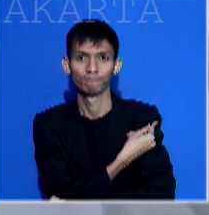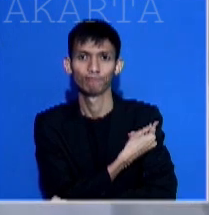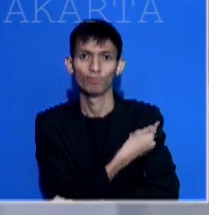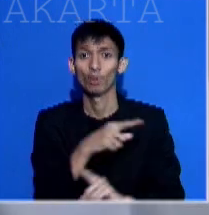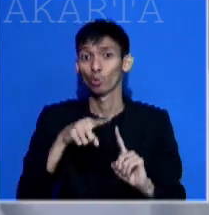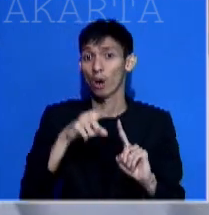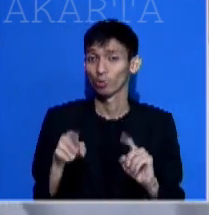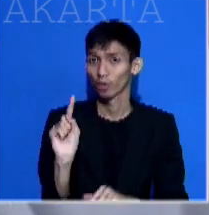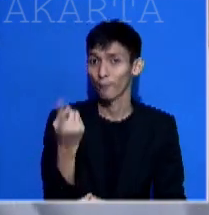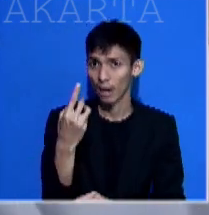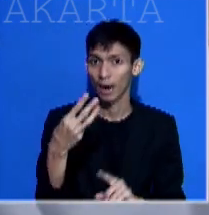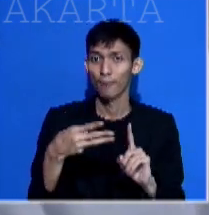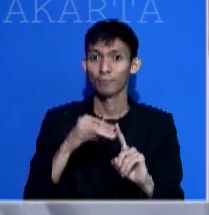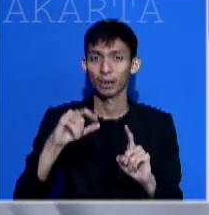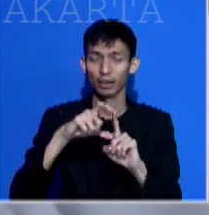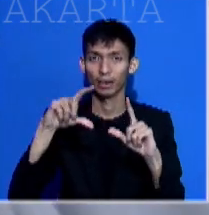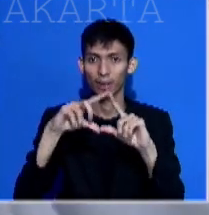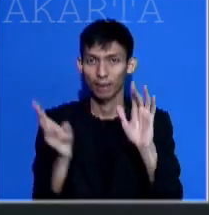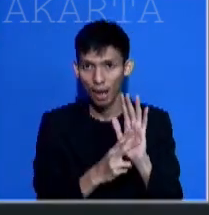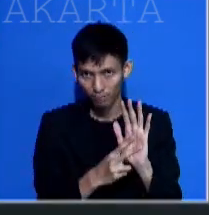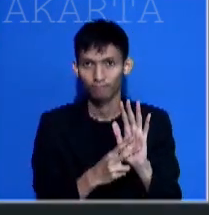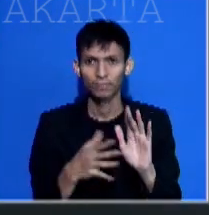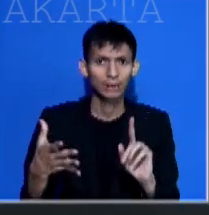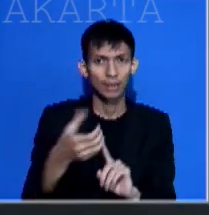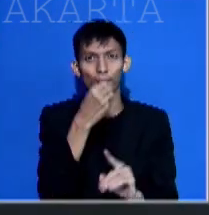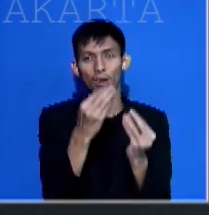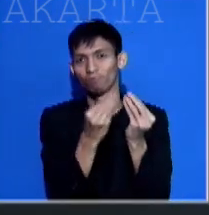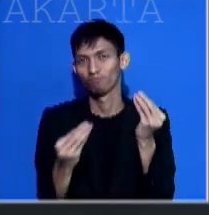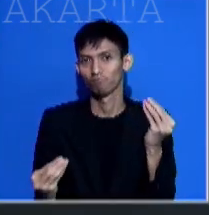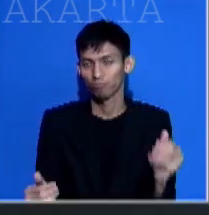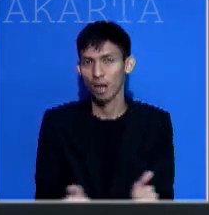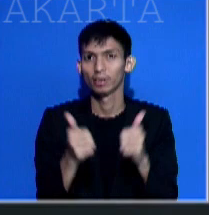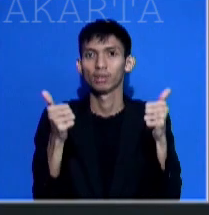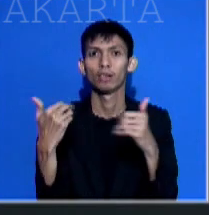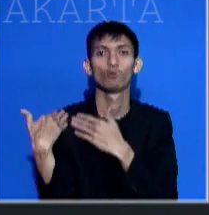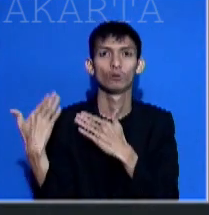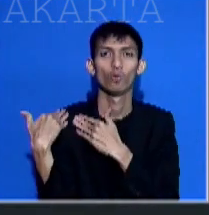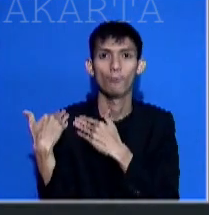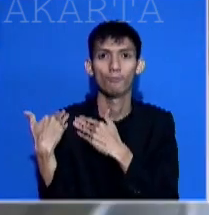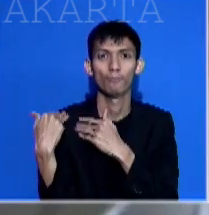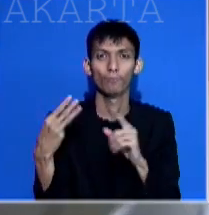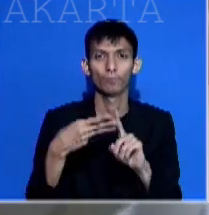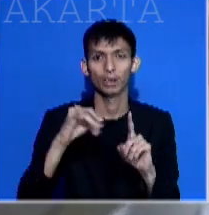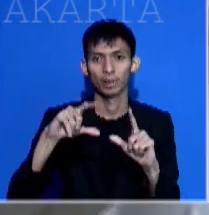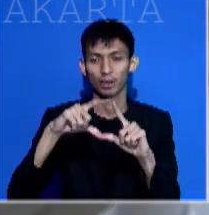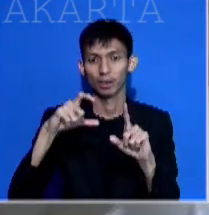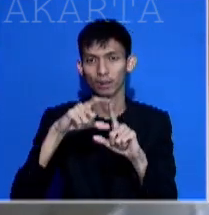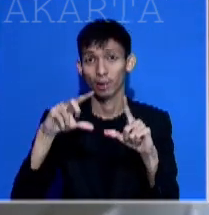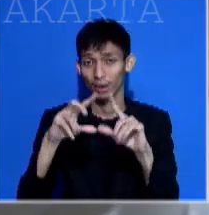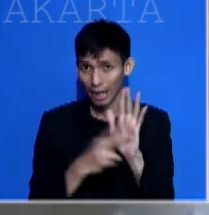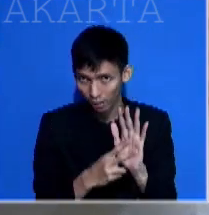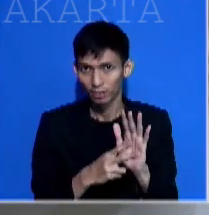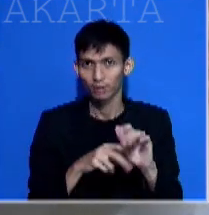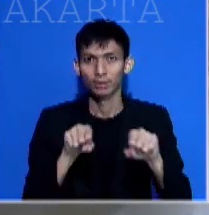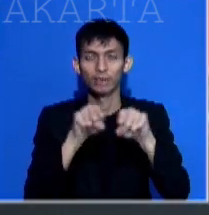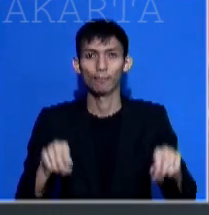pemerintah mewujudkan generasi yang berkualitas. Sesuai tema kegiatan, peran bidan dalam penguatan sistem ketahanan nasional pada krisis